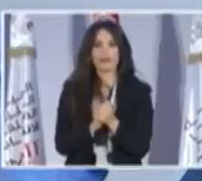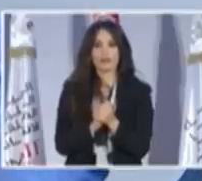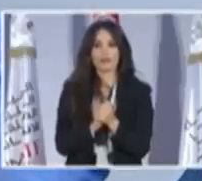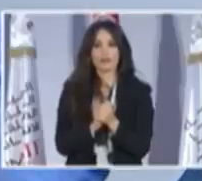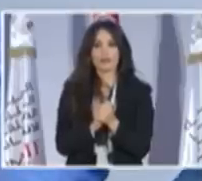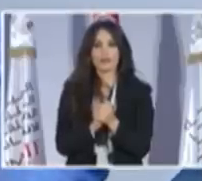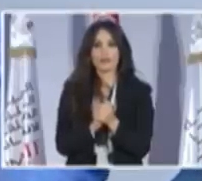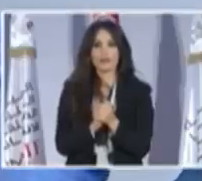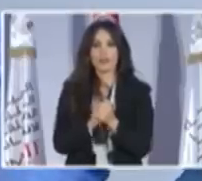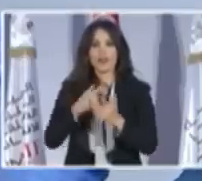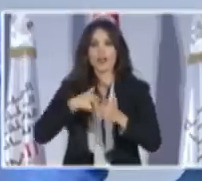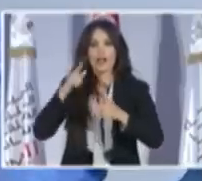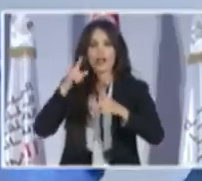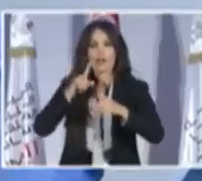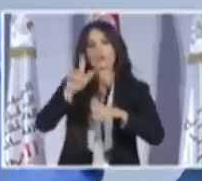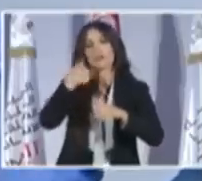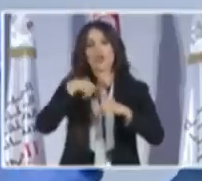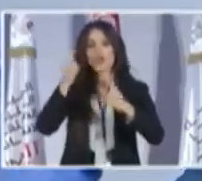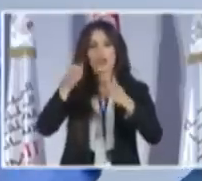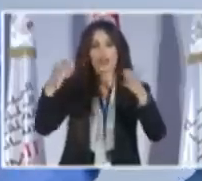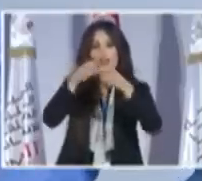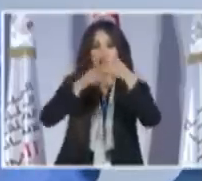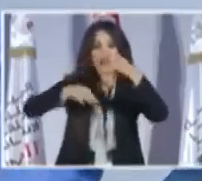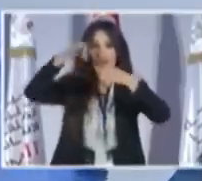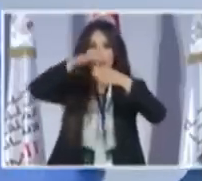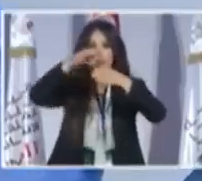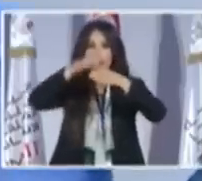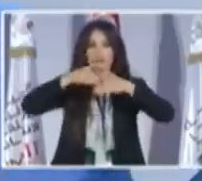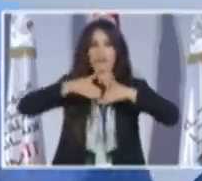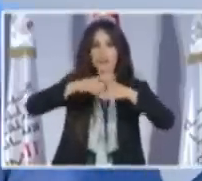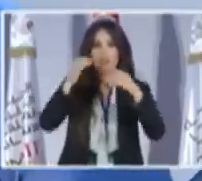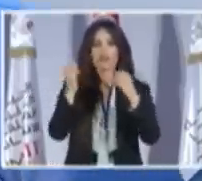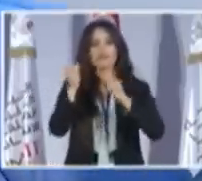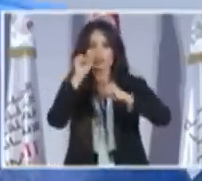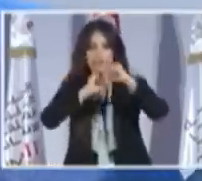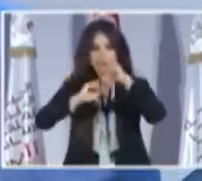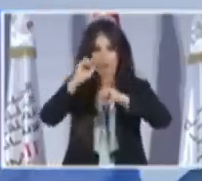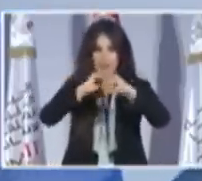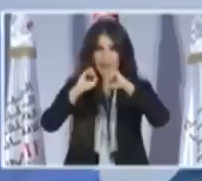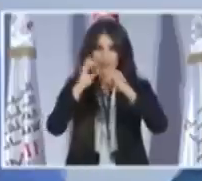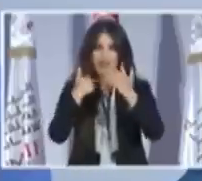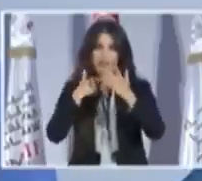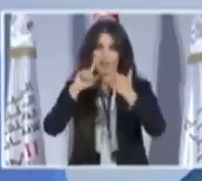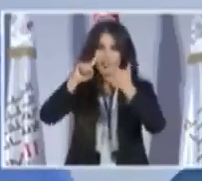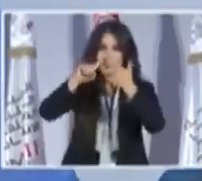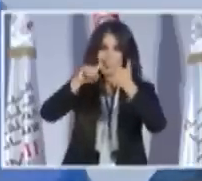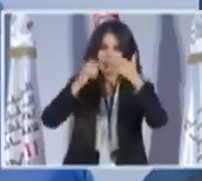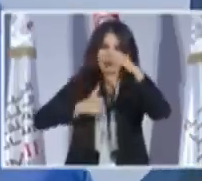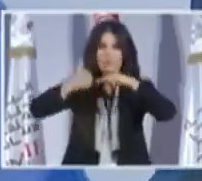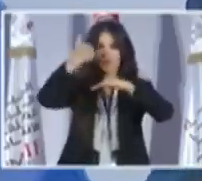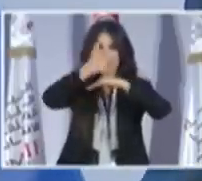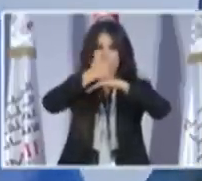تنظيم دوره ثانيه وهذا يفرضه القانون هذا واضح اذا كانت